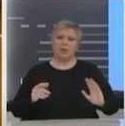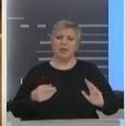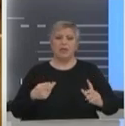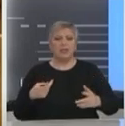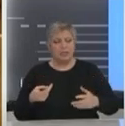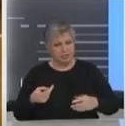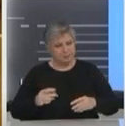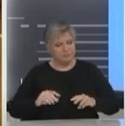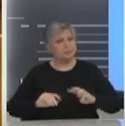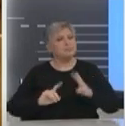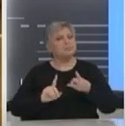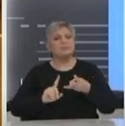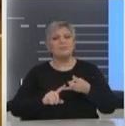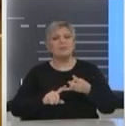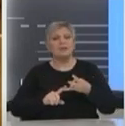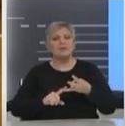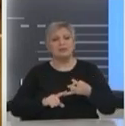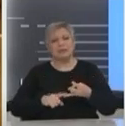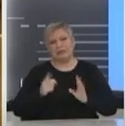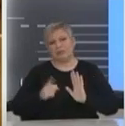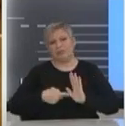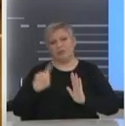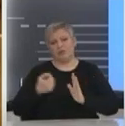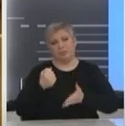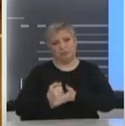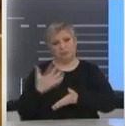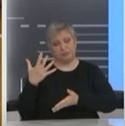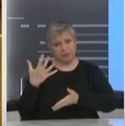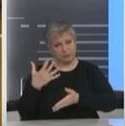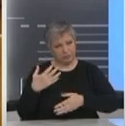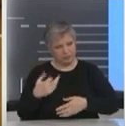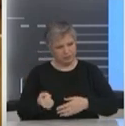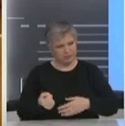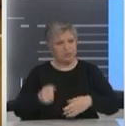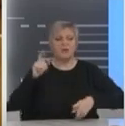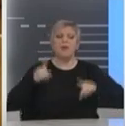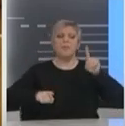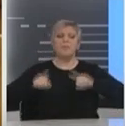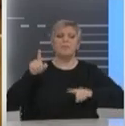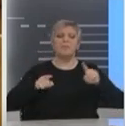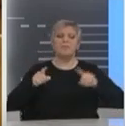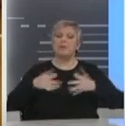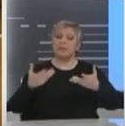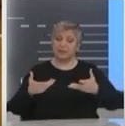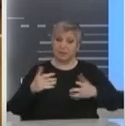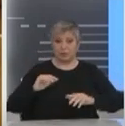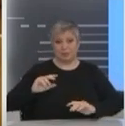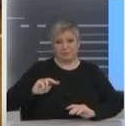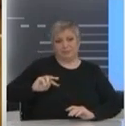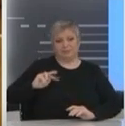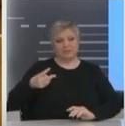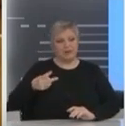Στην τρίτη δε αξιολόγηση, που θυμίζω κάποιοι έσπευσαν τότε, μετά τη δεύτερη,